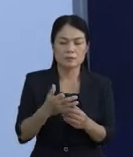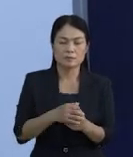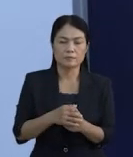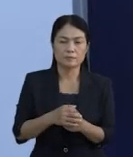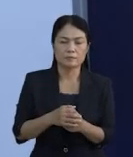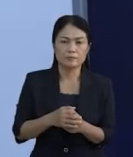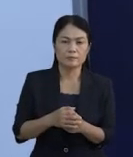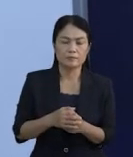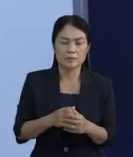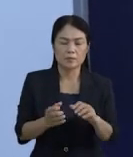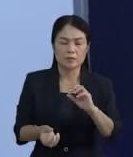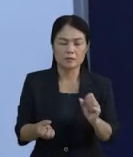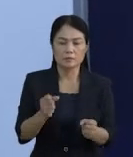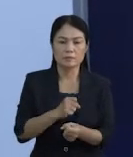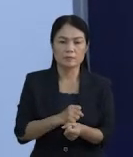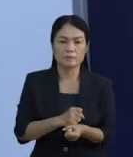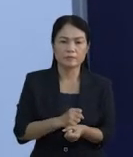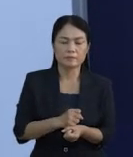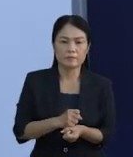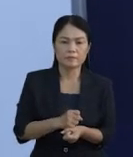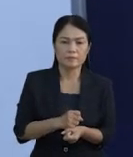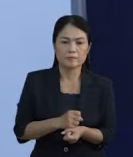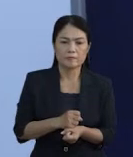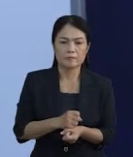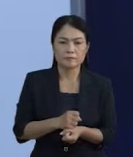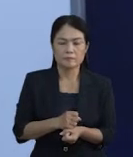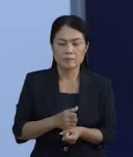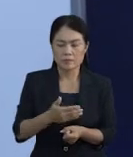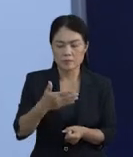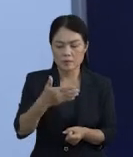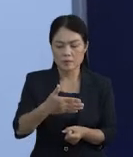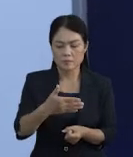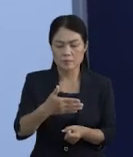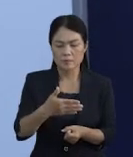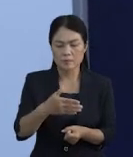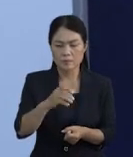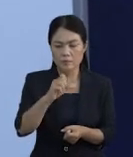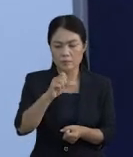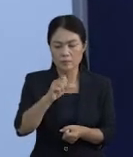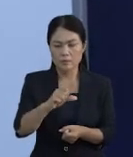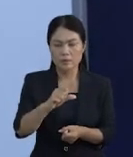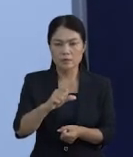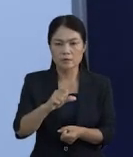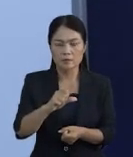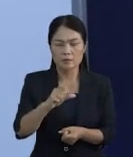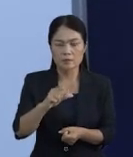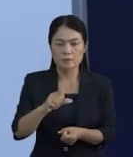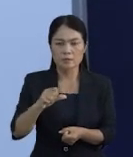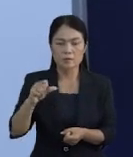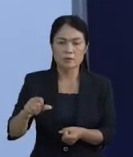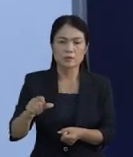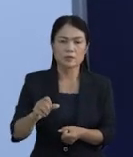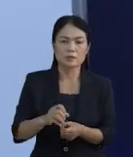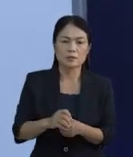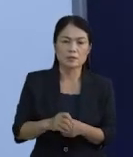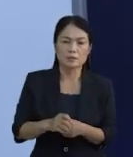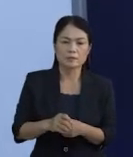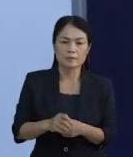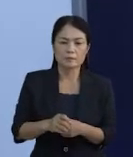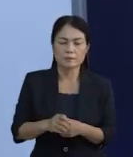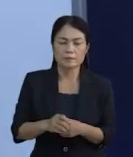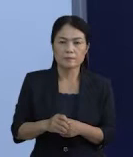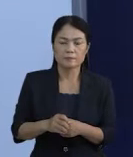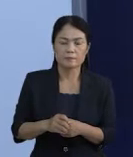nè với khai từ chia bằng buồn sàn nè khai từ chia bằng buồn sàn chân dưỡng